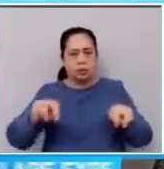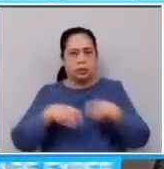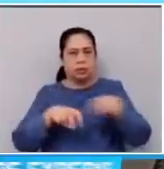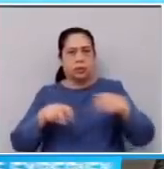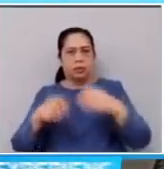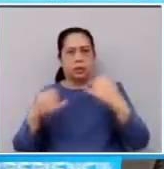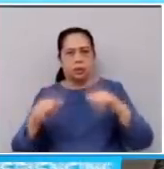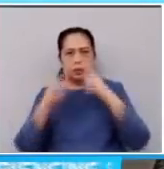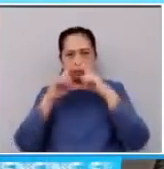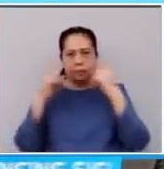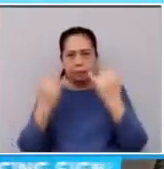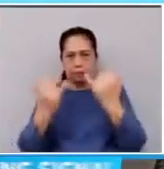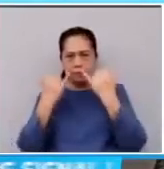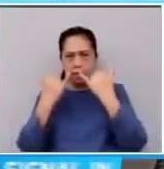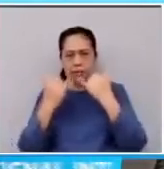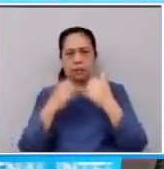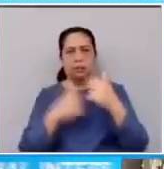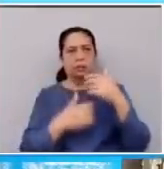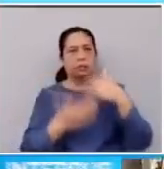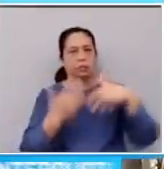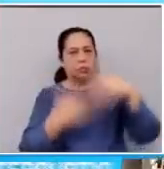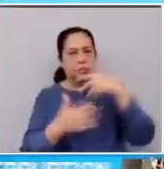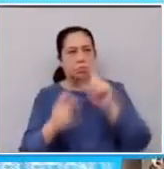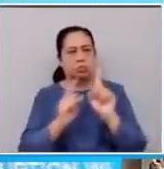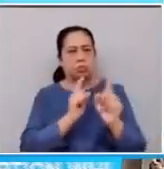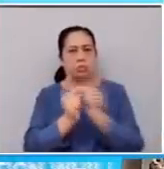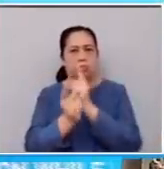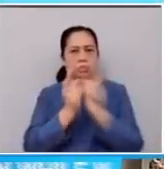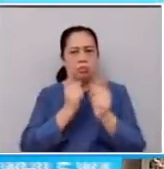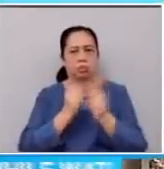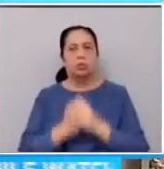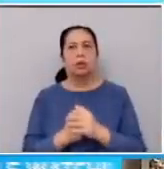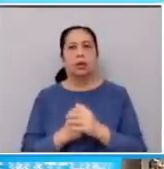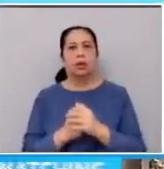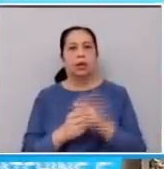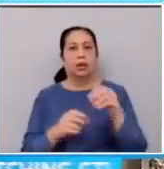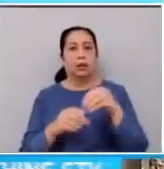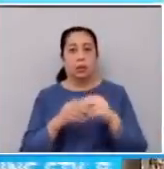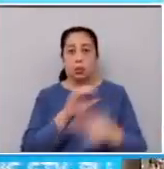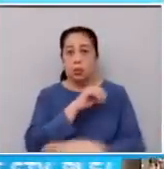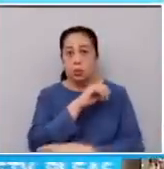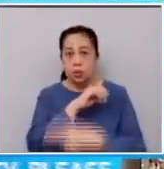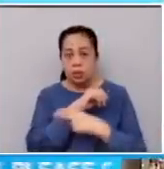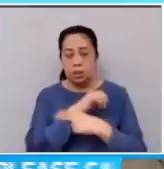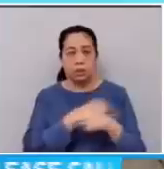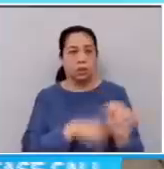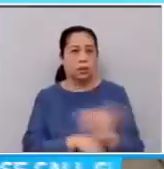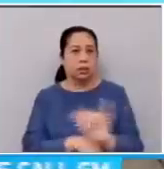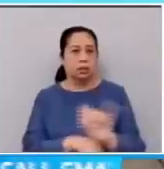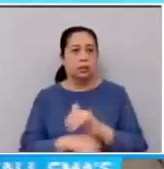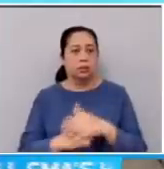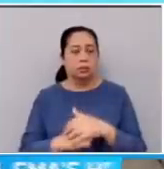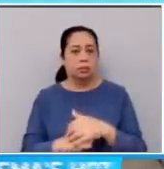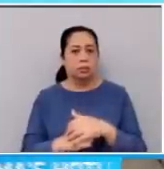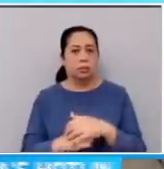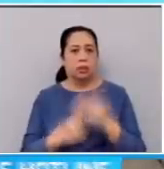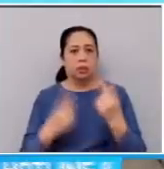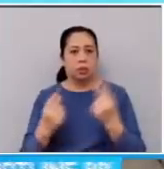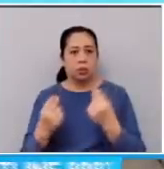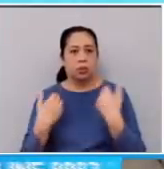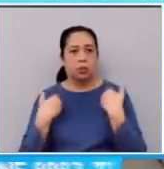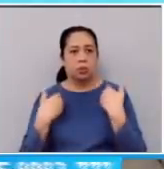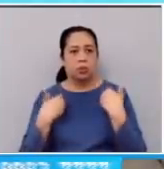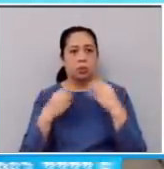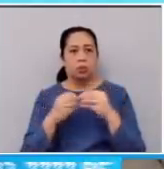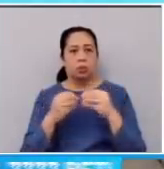pag umiikot. At sa mga hotels din, ginawaan din ng mas malawak ng